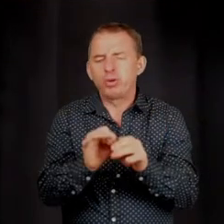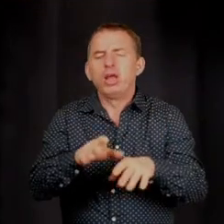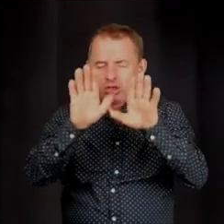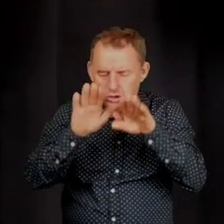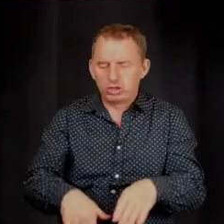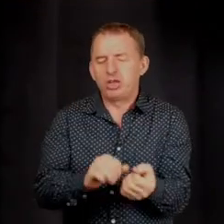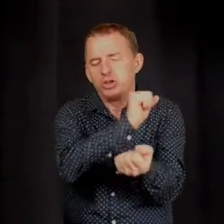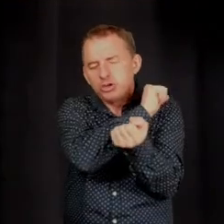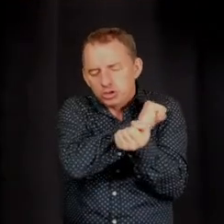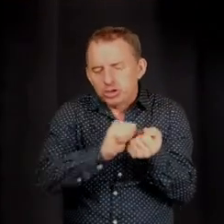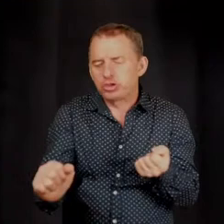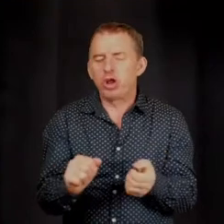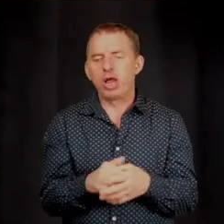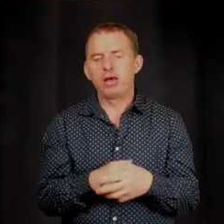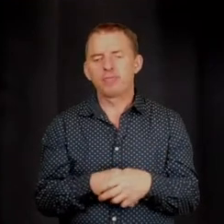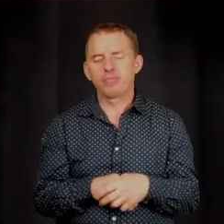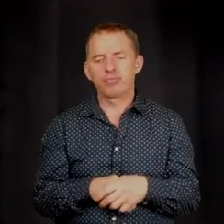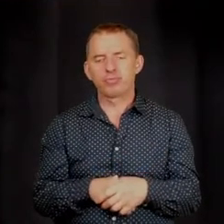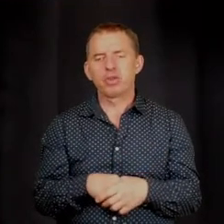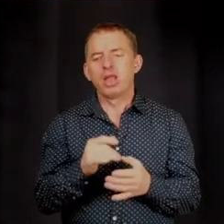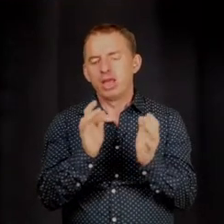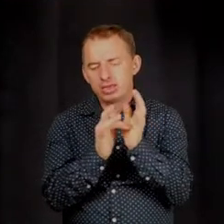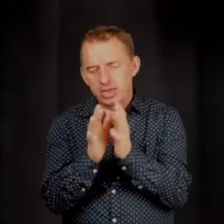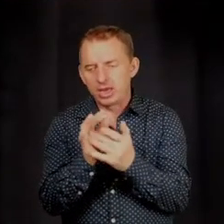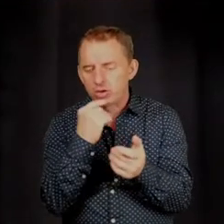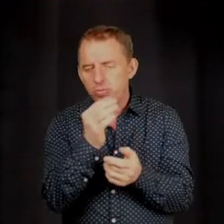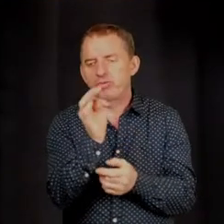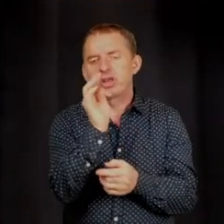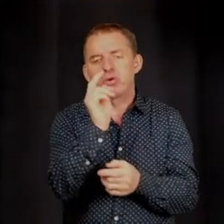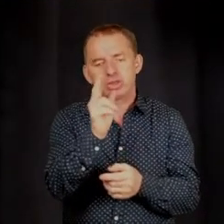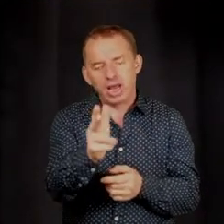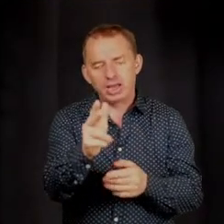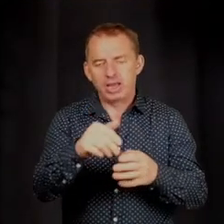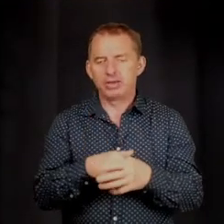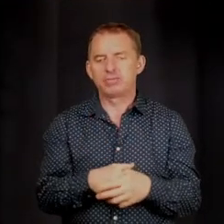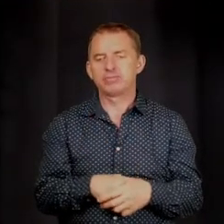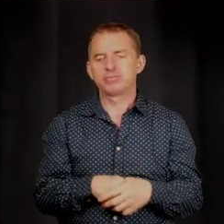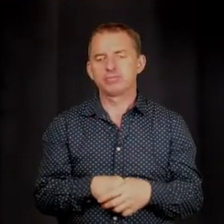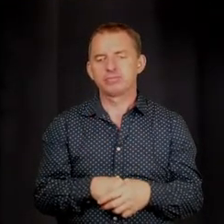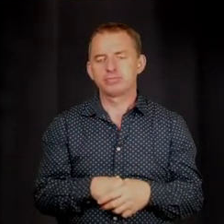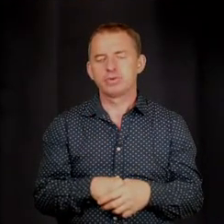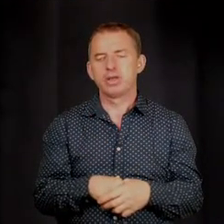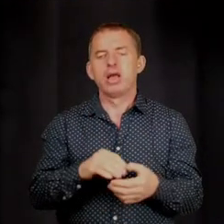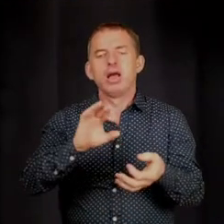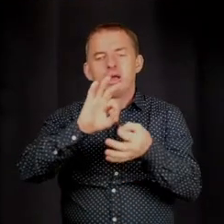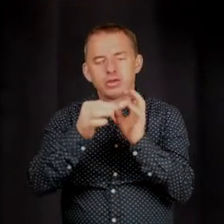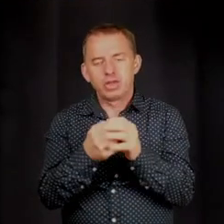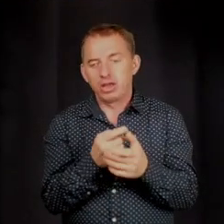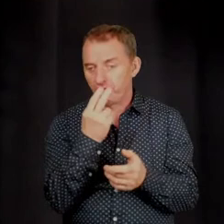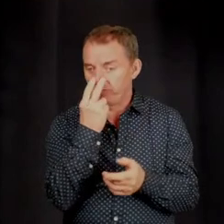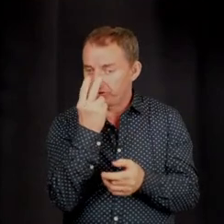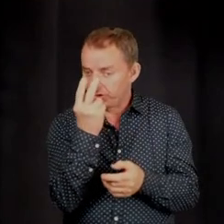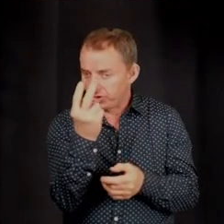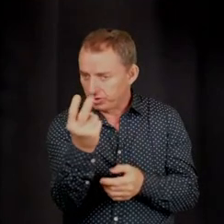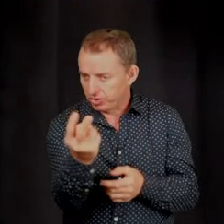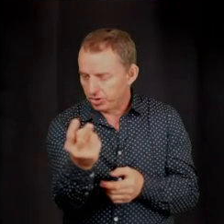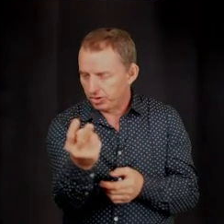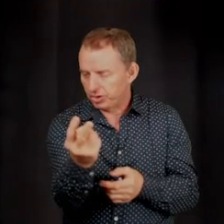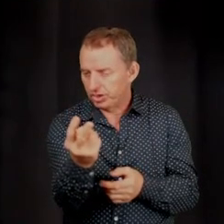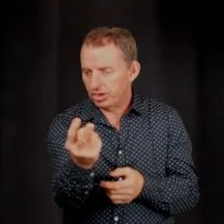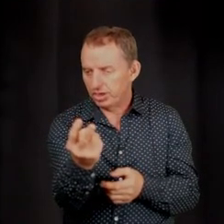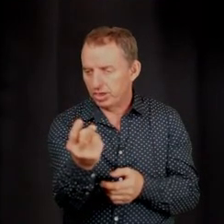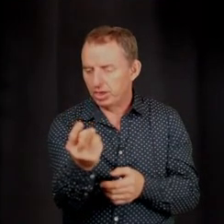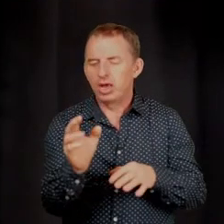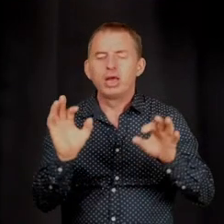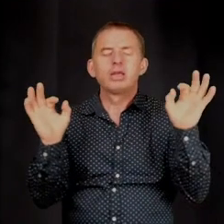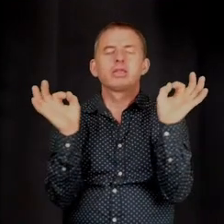zniszczona. So Jesus says, więc Jezus powiedział tak. You see cruelty all around you. Kiedy widzisz